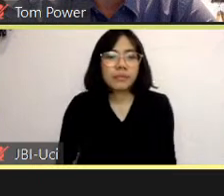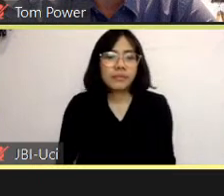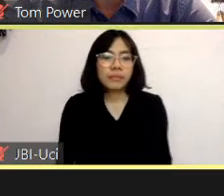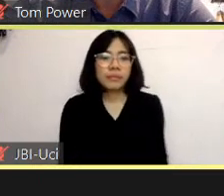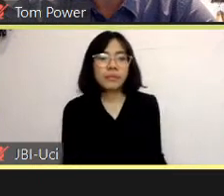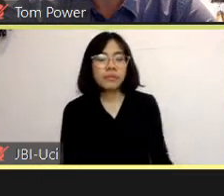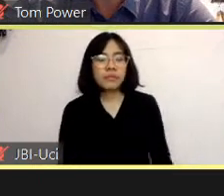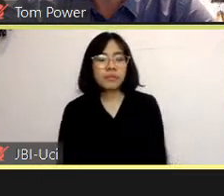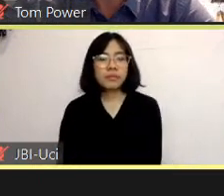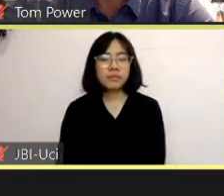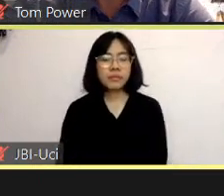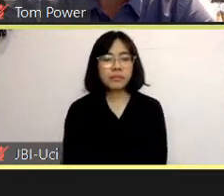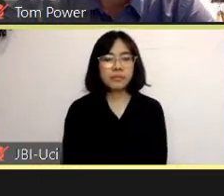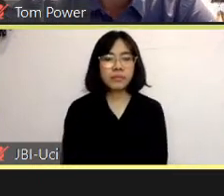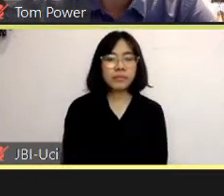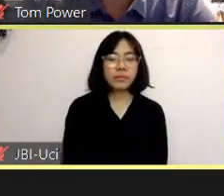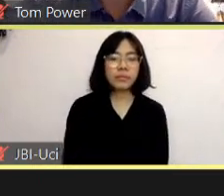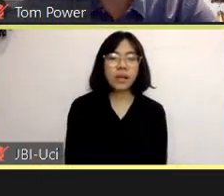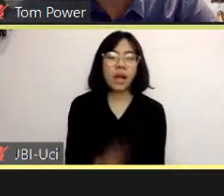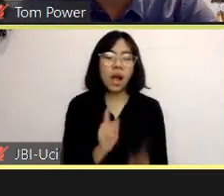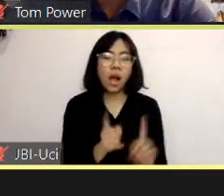memang